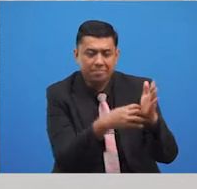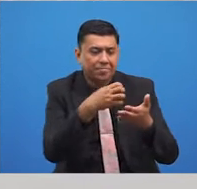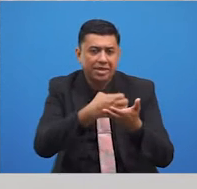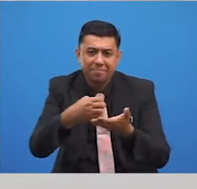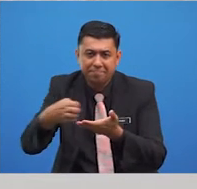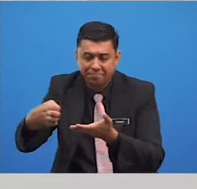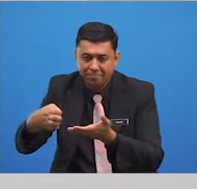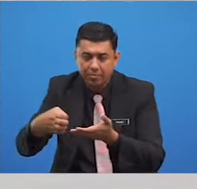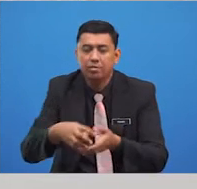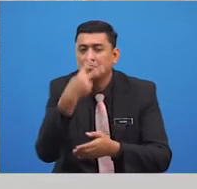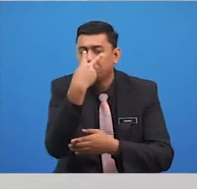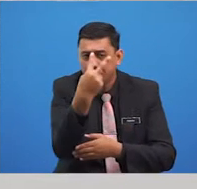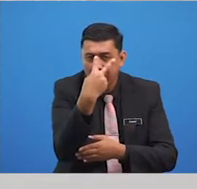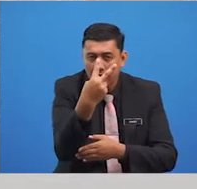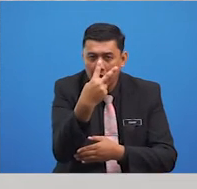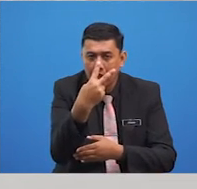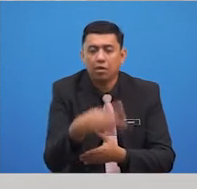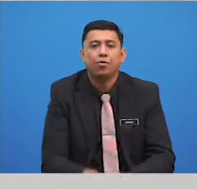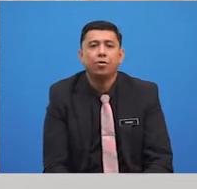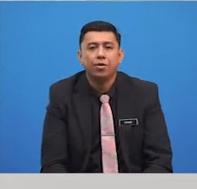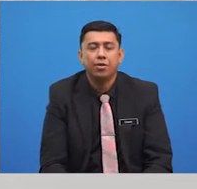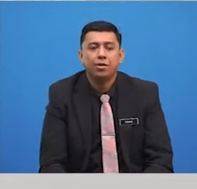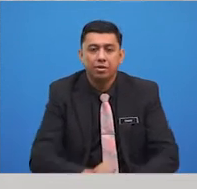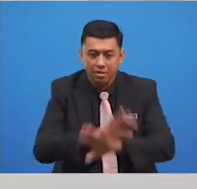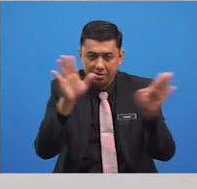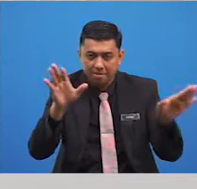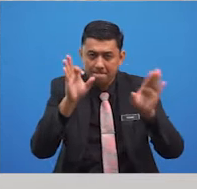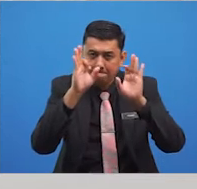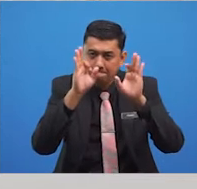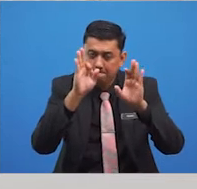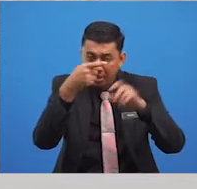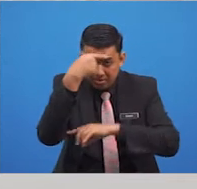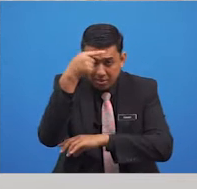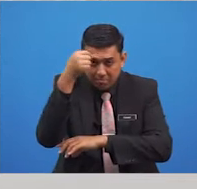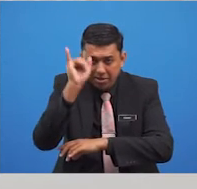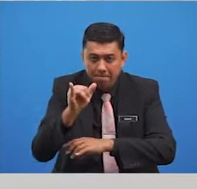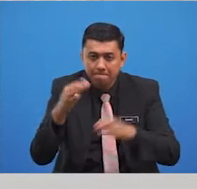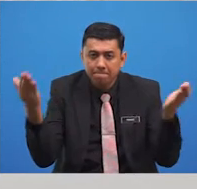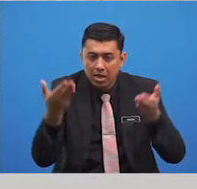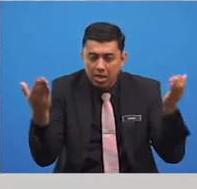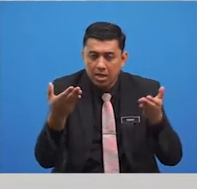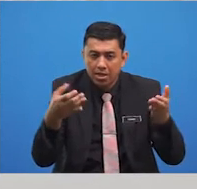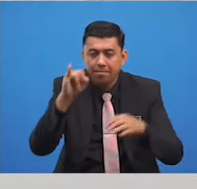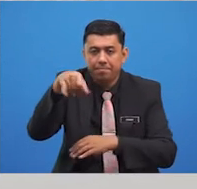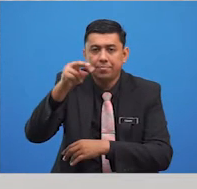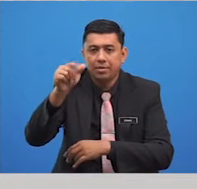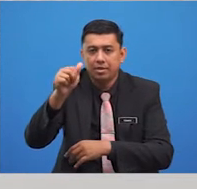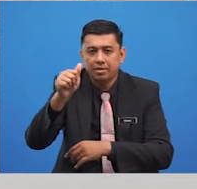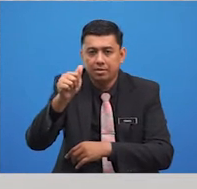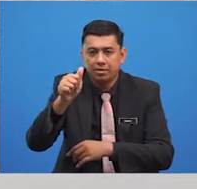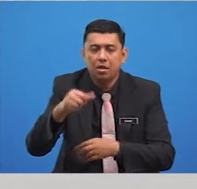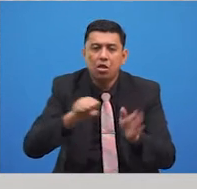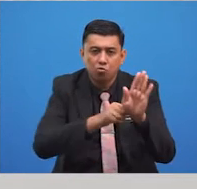paparan slide yang ditayangkan. Jelaskan faktor-faktor yang menggalakkan penjanaan sumber